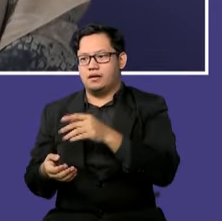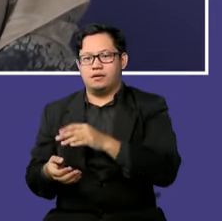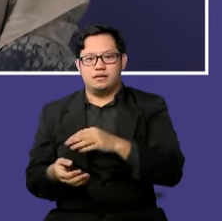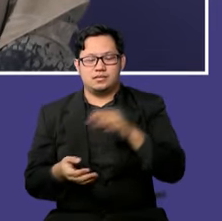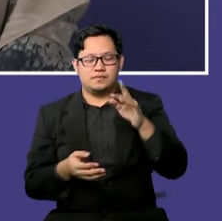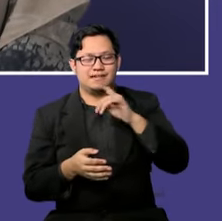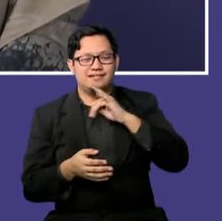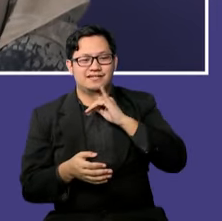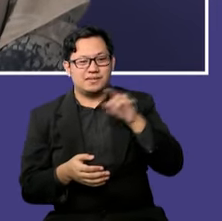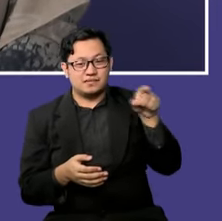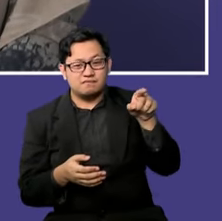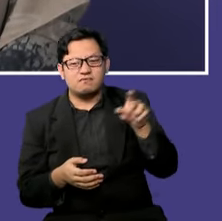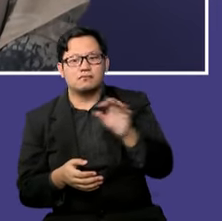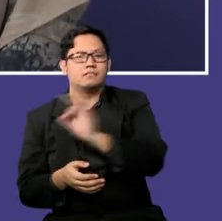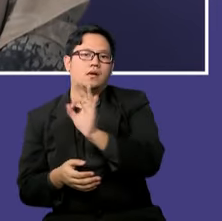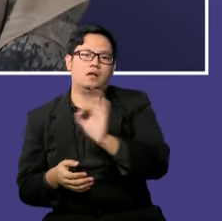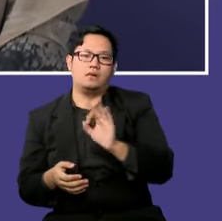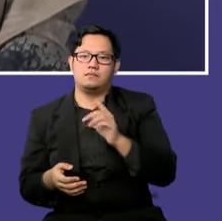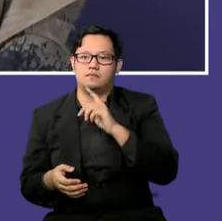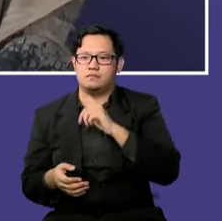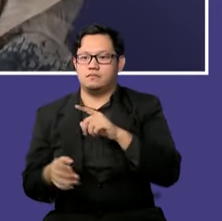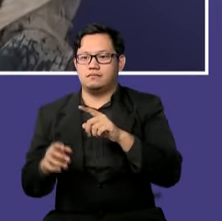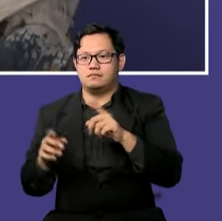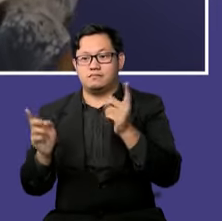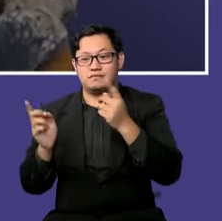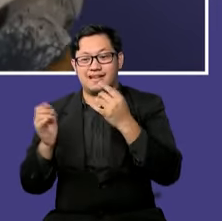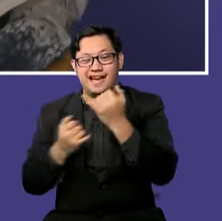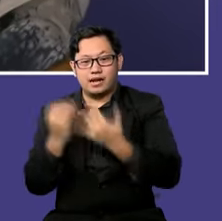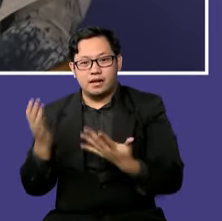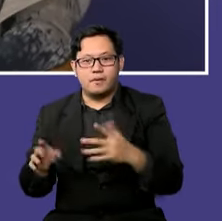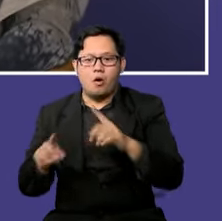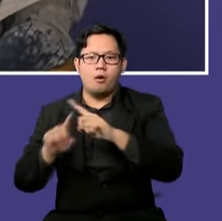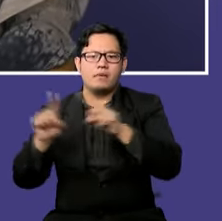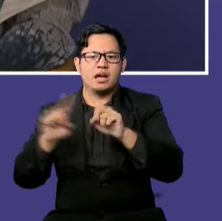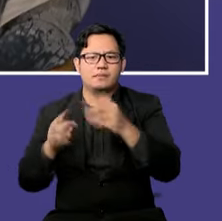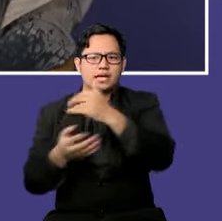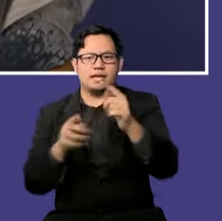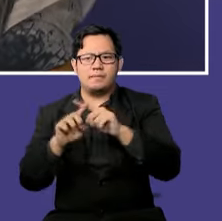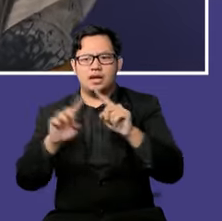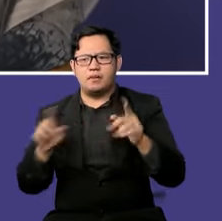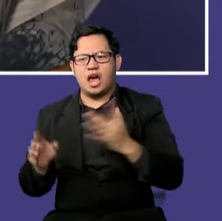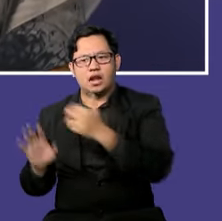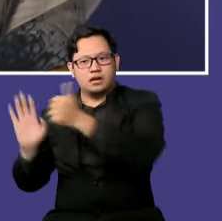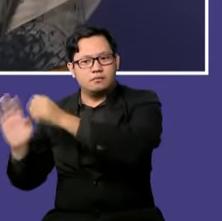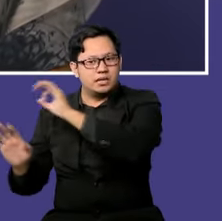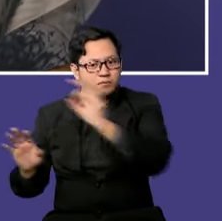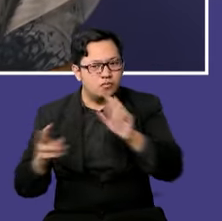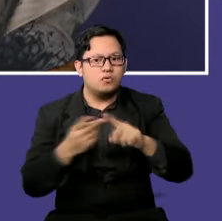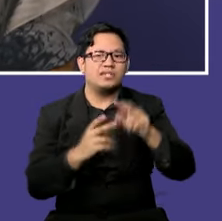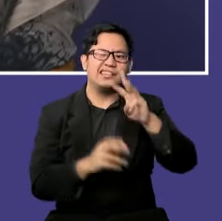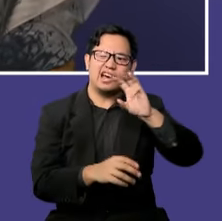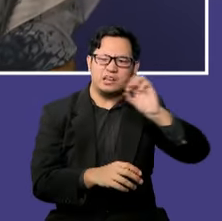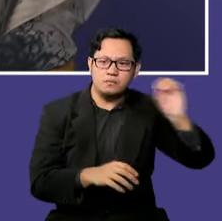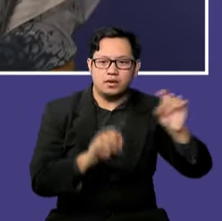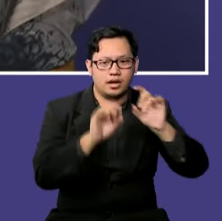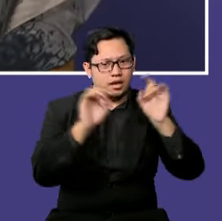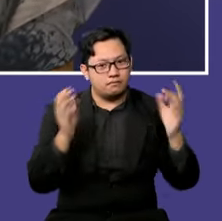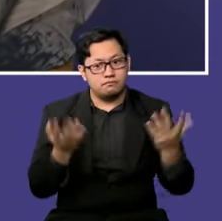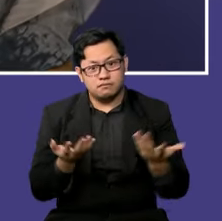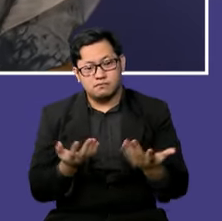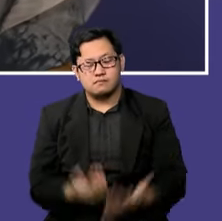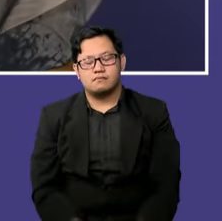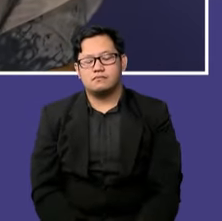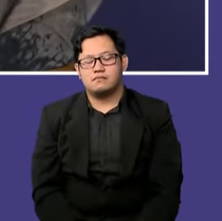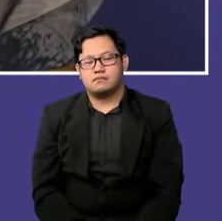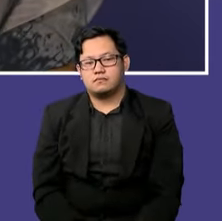nih bilang kaya Wow Rp6.000 Rp13.000 gitu Ya baik kita tanyakan Mbak Dewi Kenapa angka bisa berbeda-beda